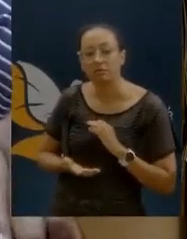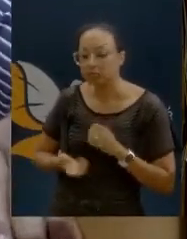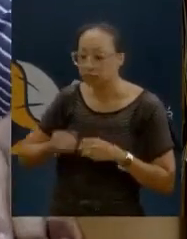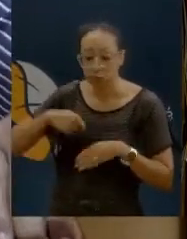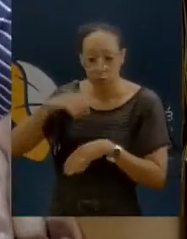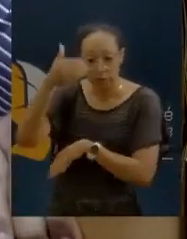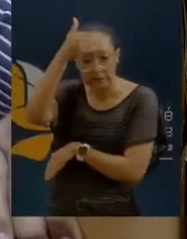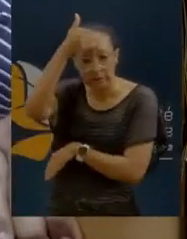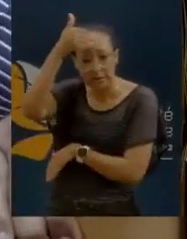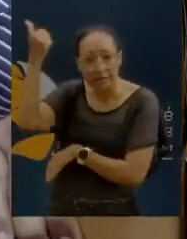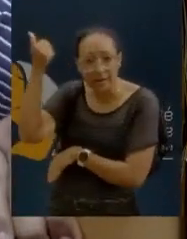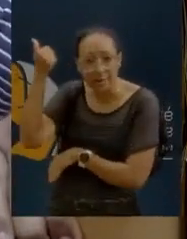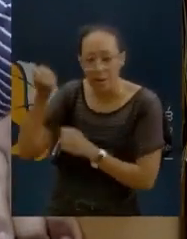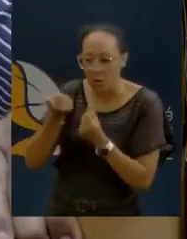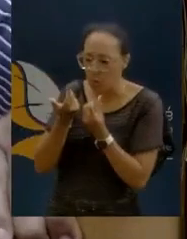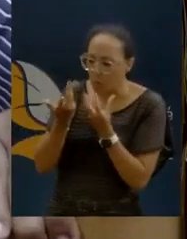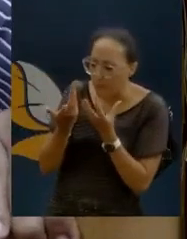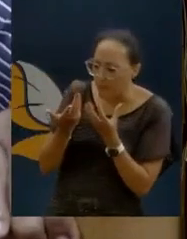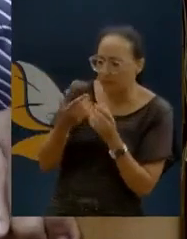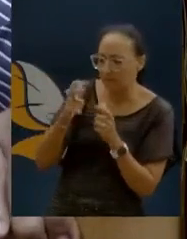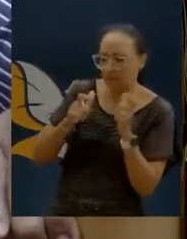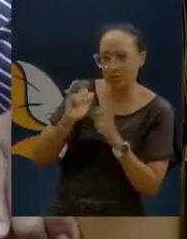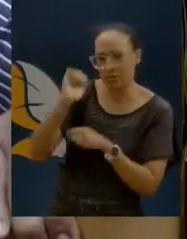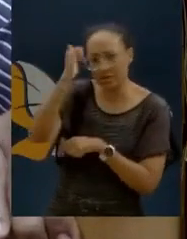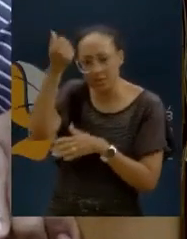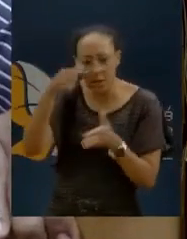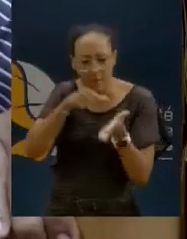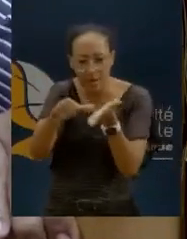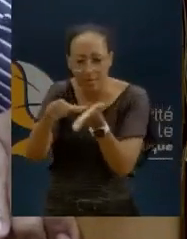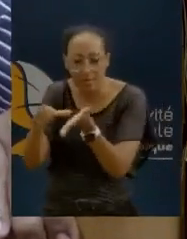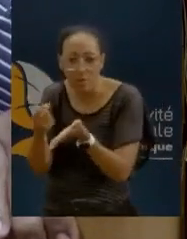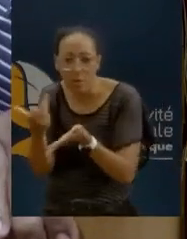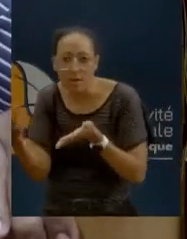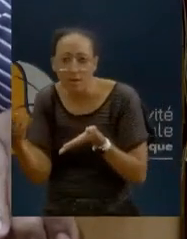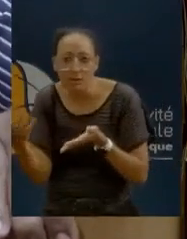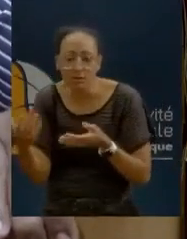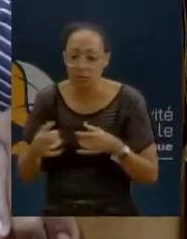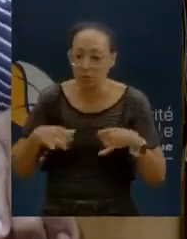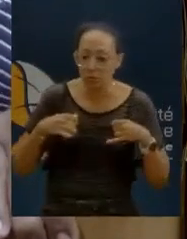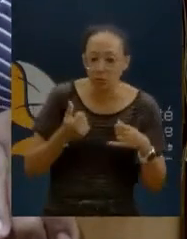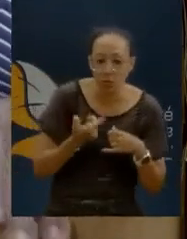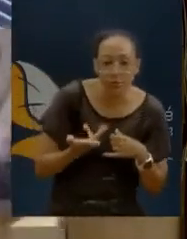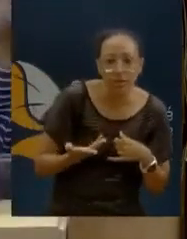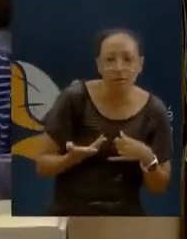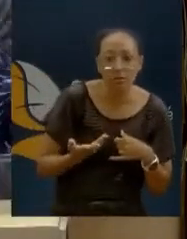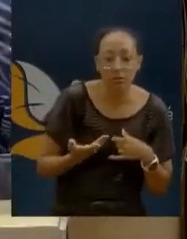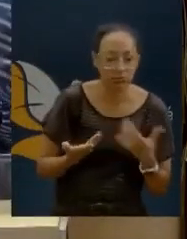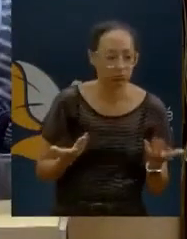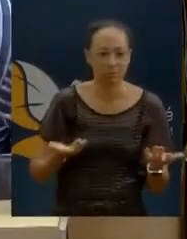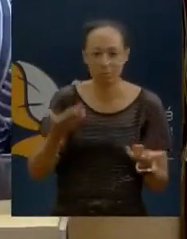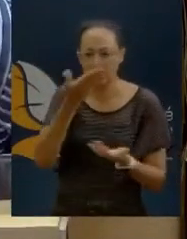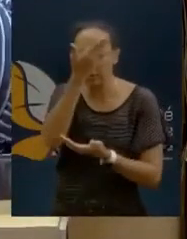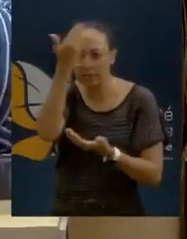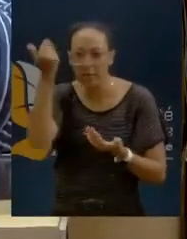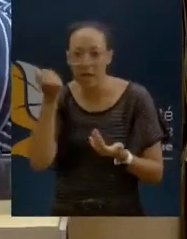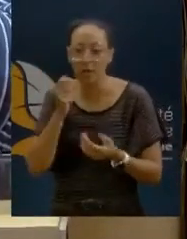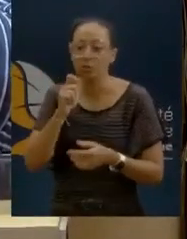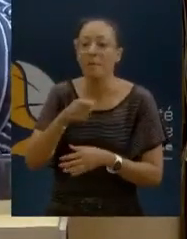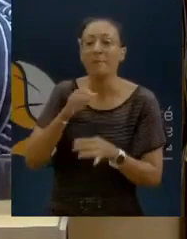pas combien de stagiaires que nous avons rémunérés, combien de jeunes, Normalement, il est